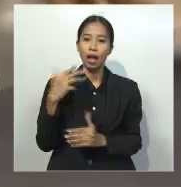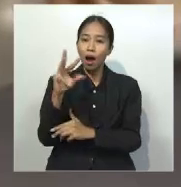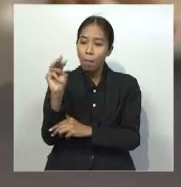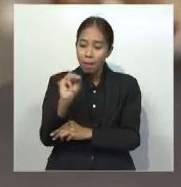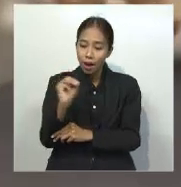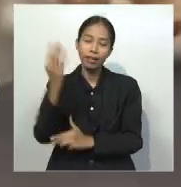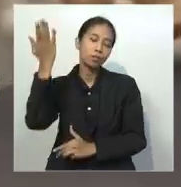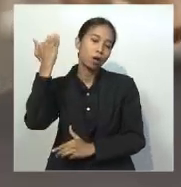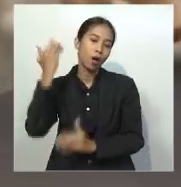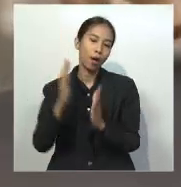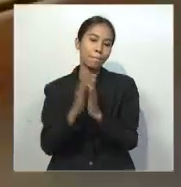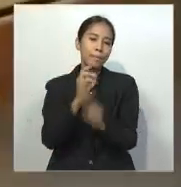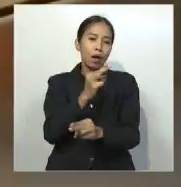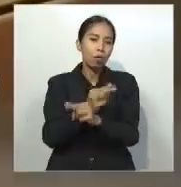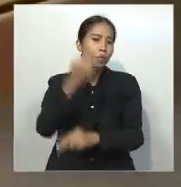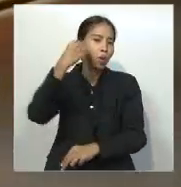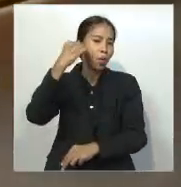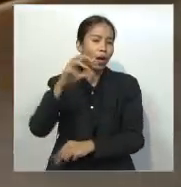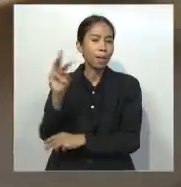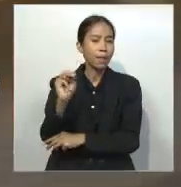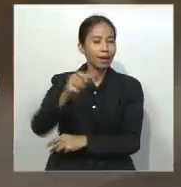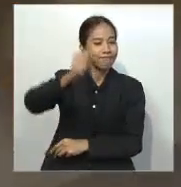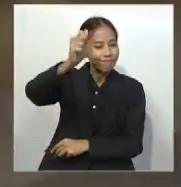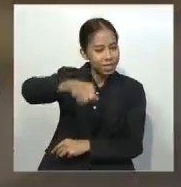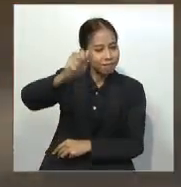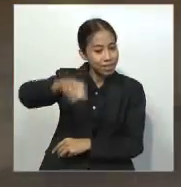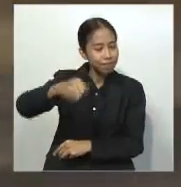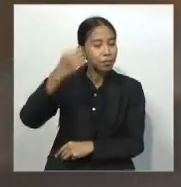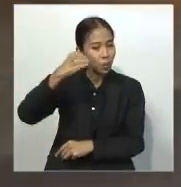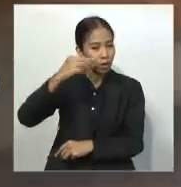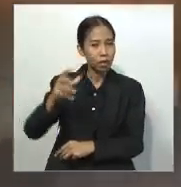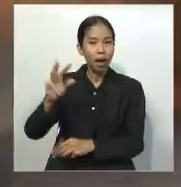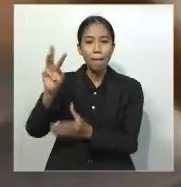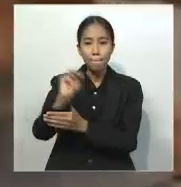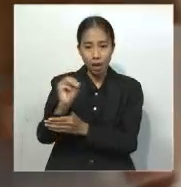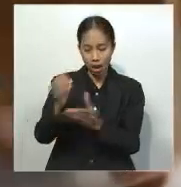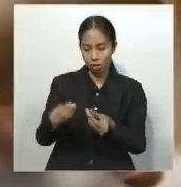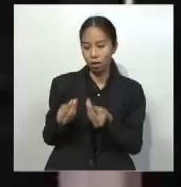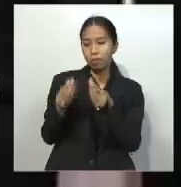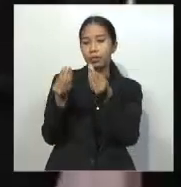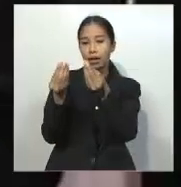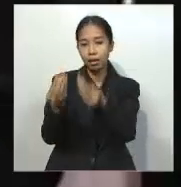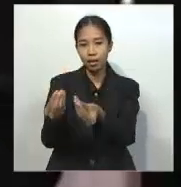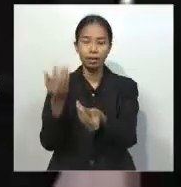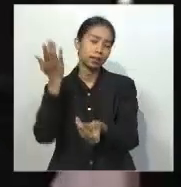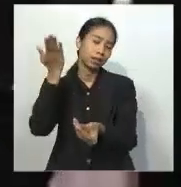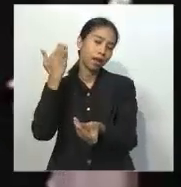าะหัวที่หลวงพ่อคูณเคยใช้เคาะหัวลูกศิษย์ที่เข้ากราบท่านค่ะซึ่งไม้เคาะหัวนี้ค่ะพระครูได้มาเ